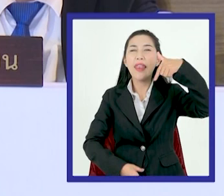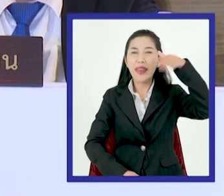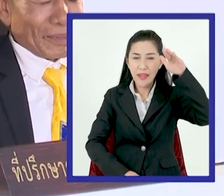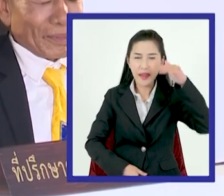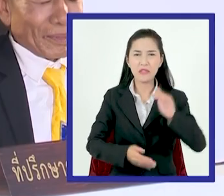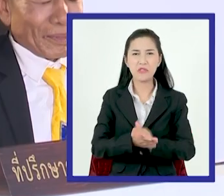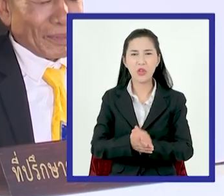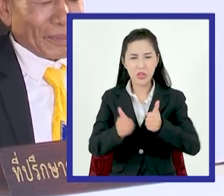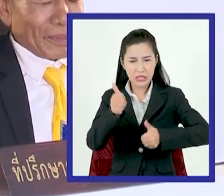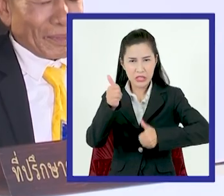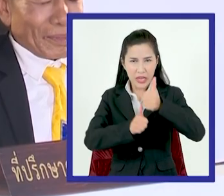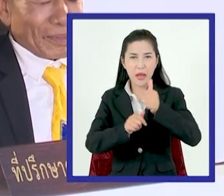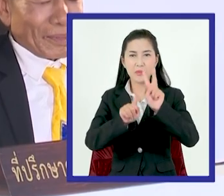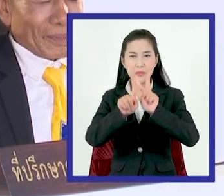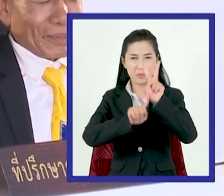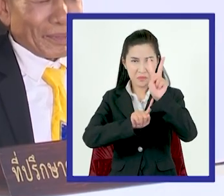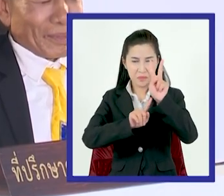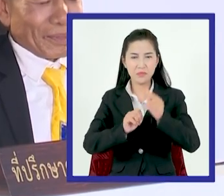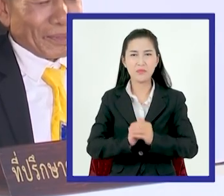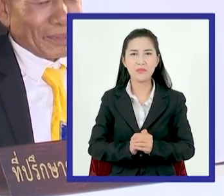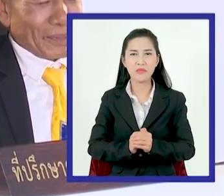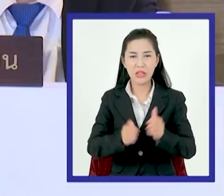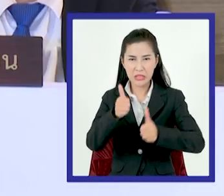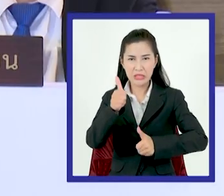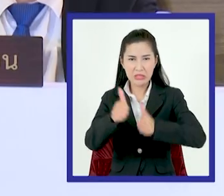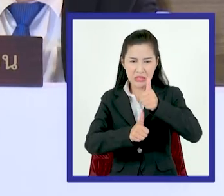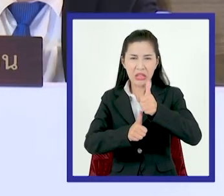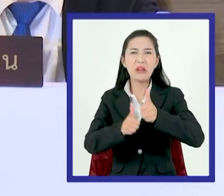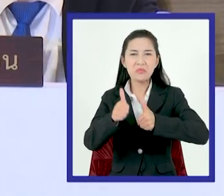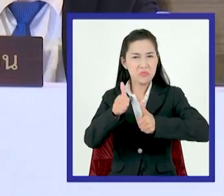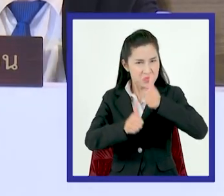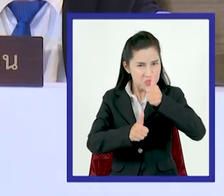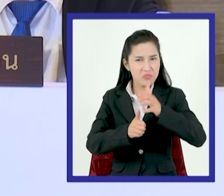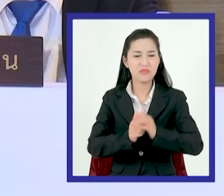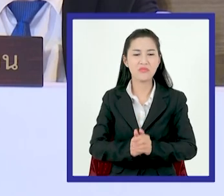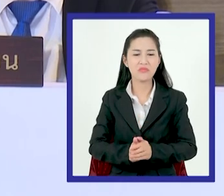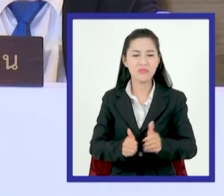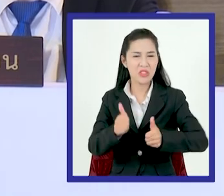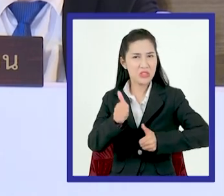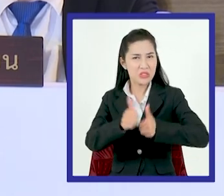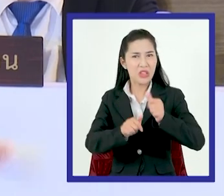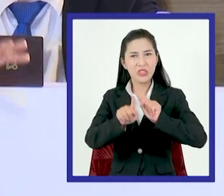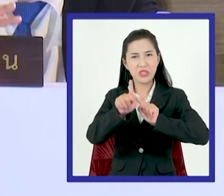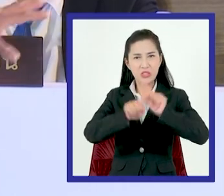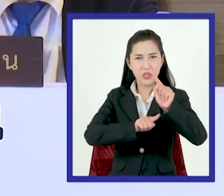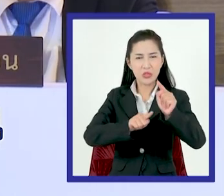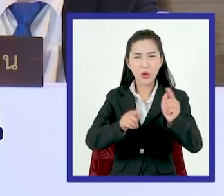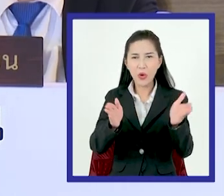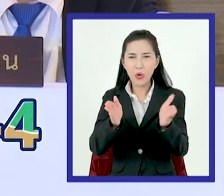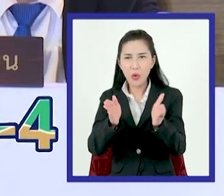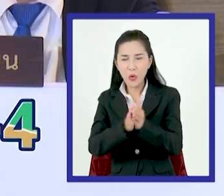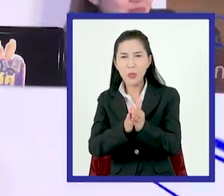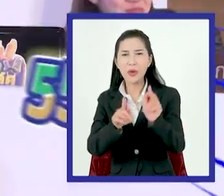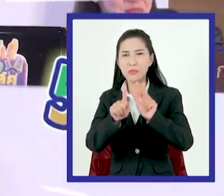วเราก็ชนะมาเป็นอันดับ2ด้วยนะฮะแล้วการชนะของเราเนี่ยไม่ได้ชนะธรรมดานะครับชนะอันดับ1ด้วยการรวมกับอันดับ3อันดับ4ม